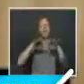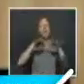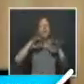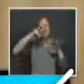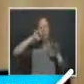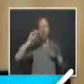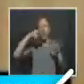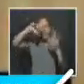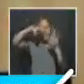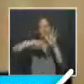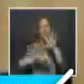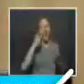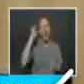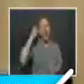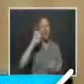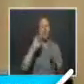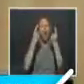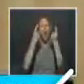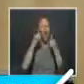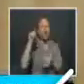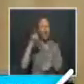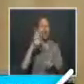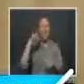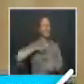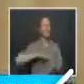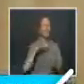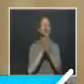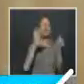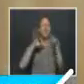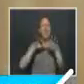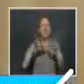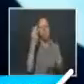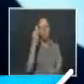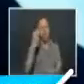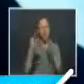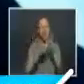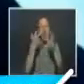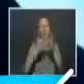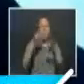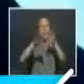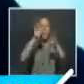לדעת מה קורה שם, ואיך יכול להיות שהוא הרוויח 16 מיליון שקלים. 3 מערכות בחירות ברצף.